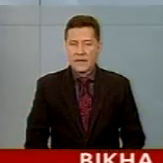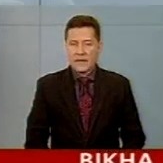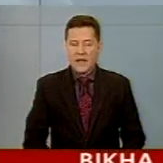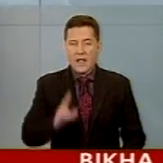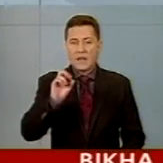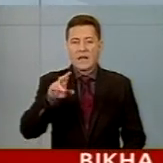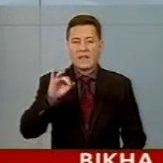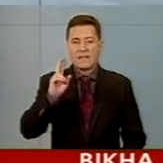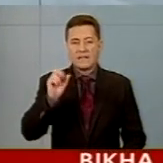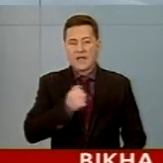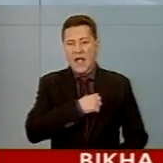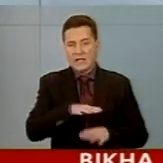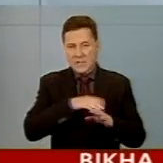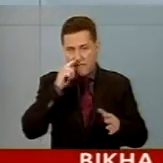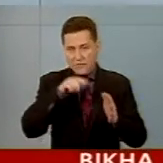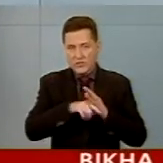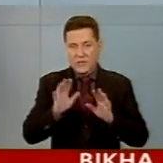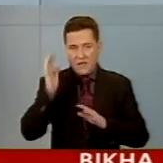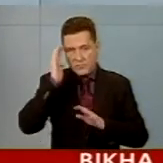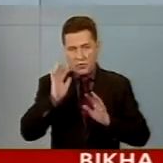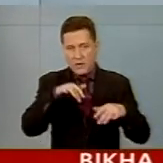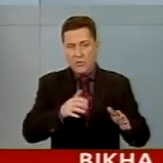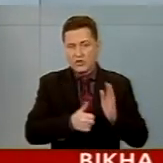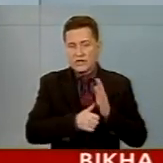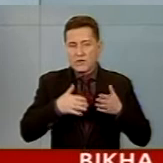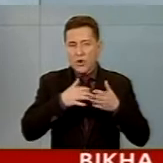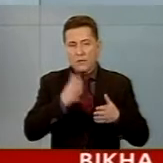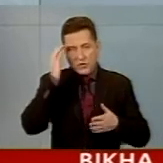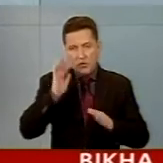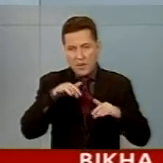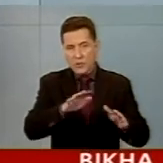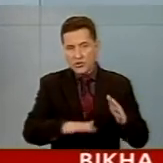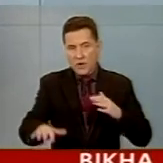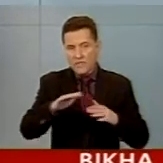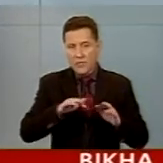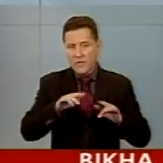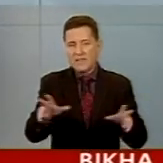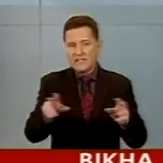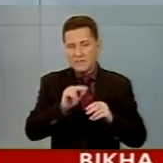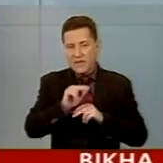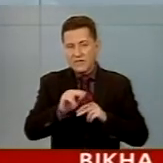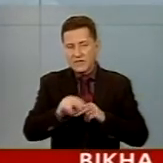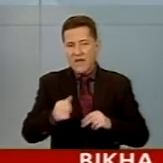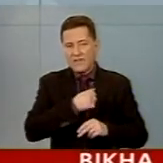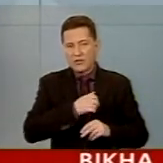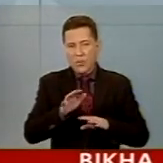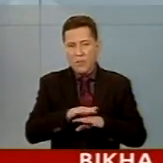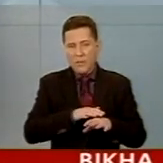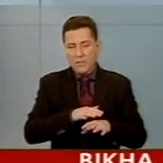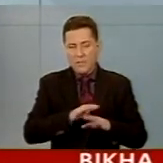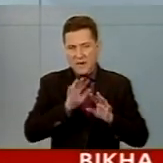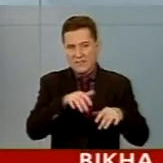Натівська ескадра увійшла в Чорне море. Одразу 6 кораблів зайшли в Чорноморську акваторію, аби провести спільні навчання з військово-морськими силами